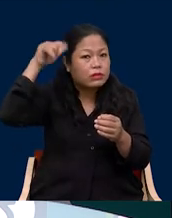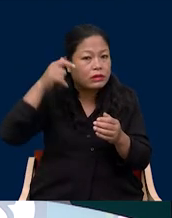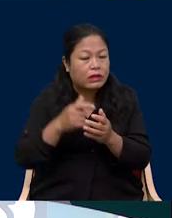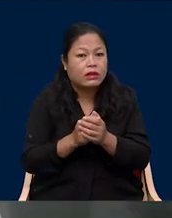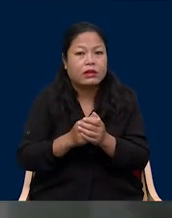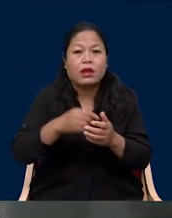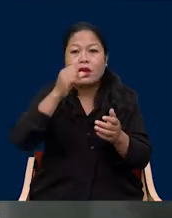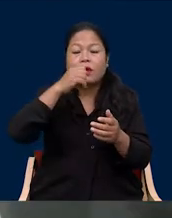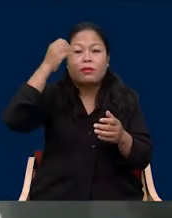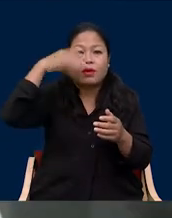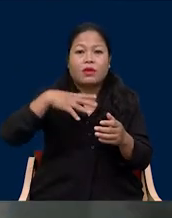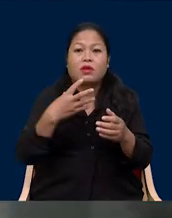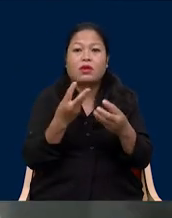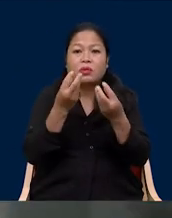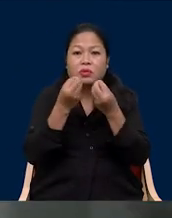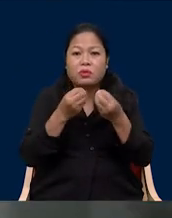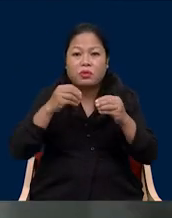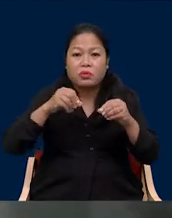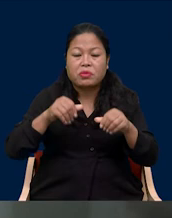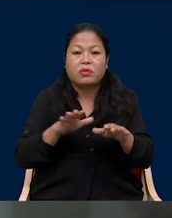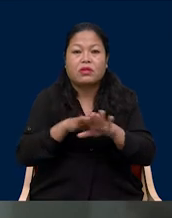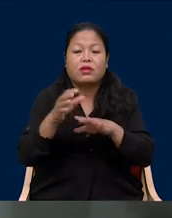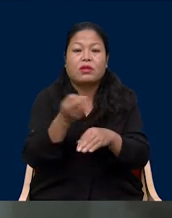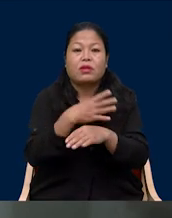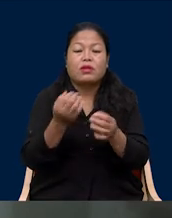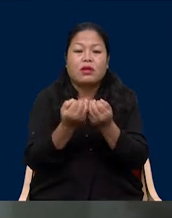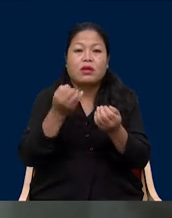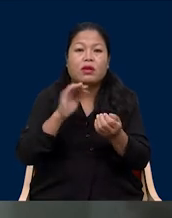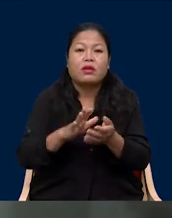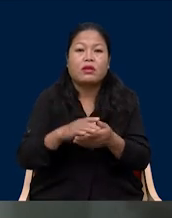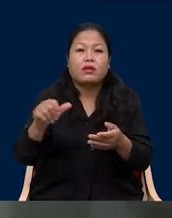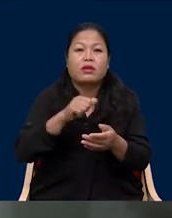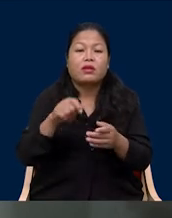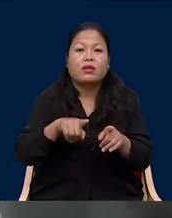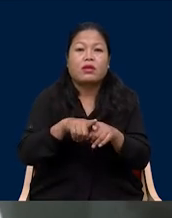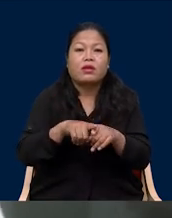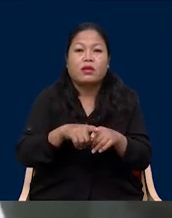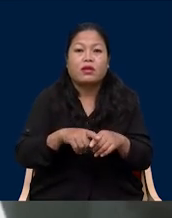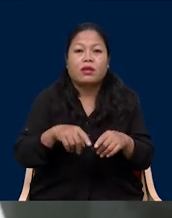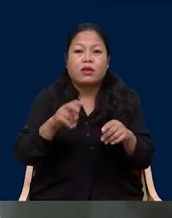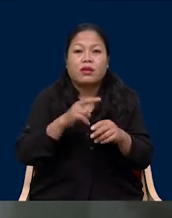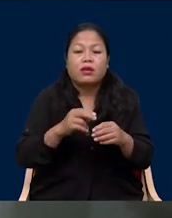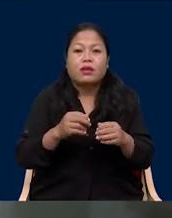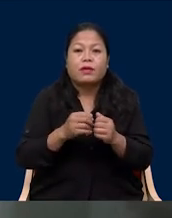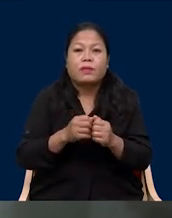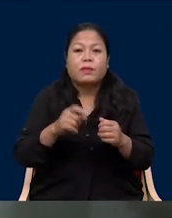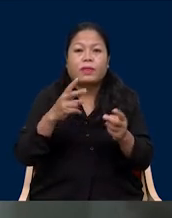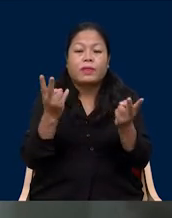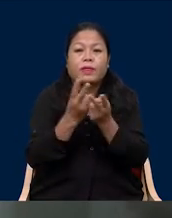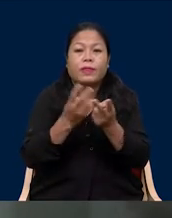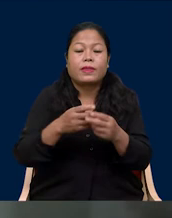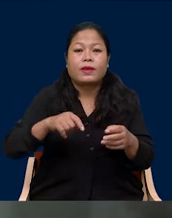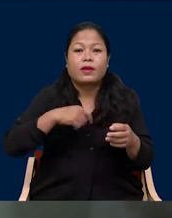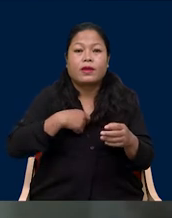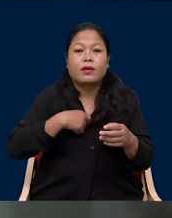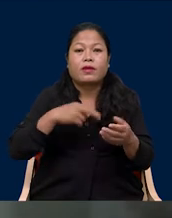नाली, त्यसपछि यो पानी नपर्ने भएको हुनाले, सुक्खा खडेरी पर्ने भएको हुनाले उनीहरूलाई सिधै असर गरिरहेको हुन्छ। तर त्यसको चाहिँ रिसर्चहरू चाहिँ हामी एकदमै कम